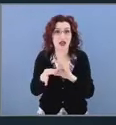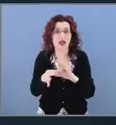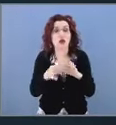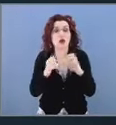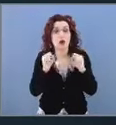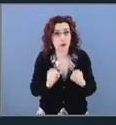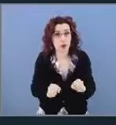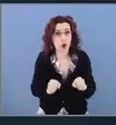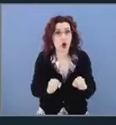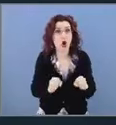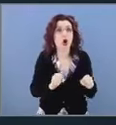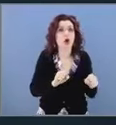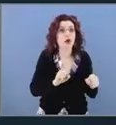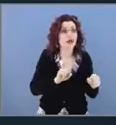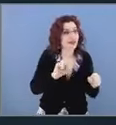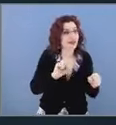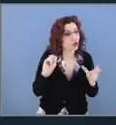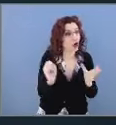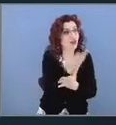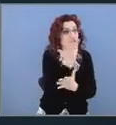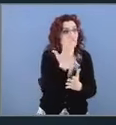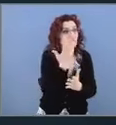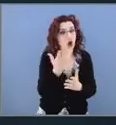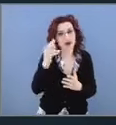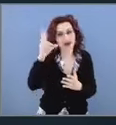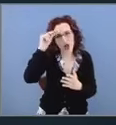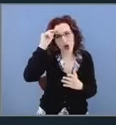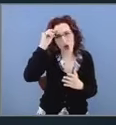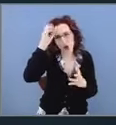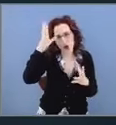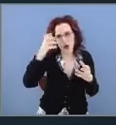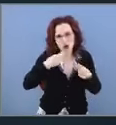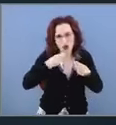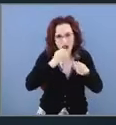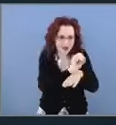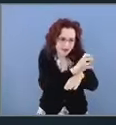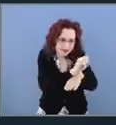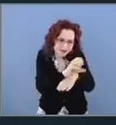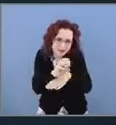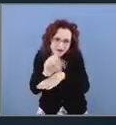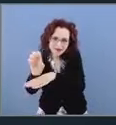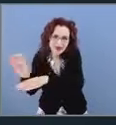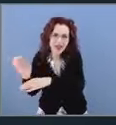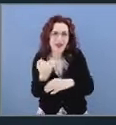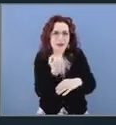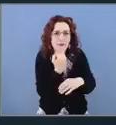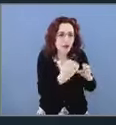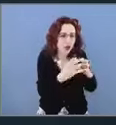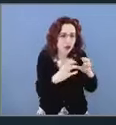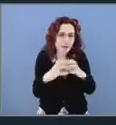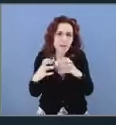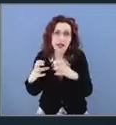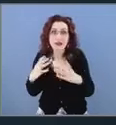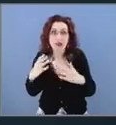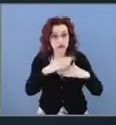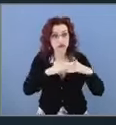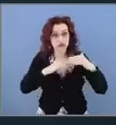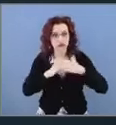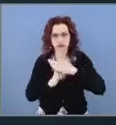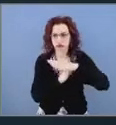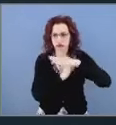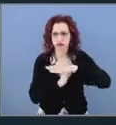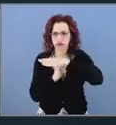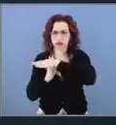della conoscenza anche sulle piccole e piccolissime imprese che sono l'ossatura del nostro sistema regionale. Per questo siamo qui, per